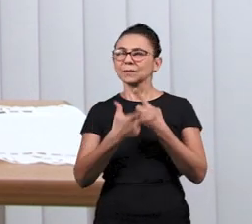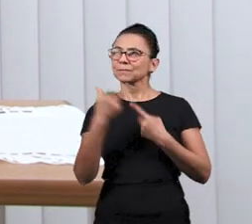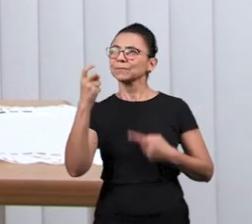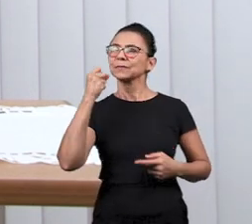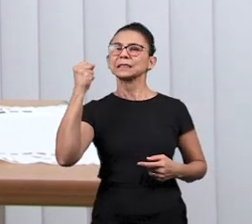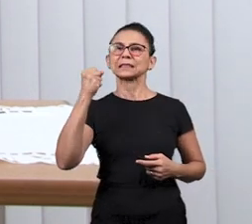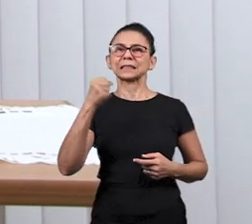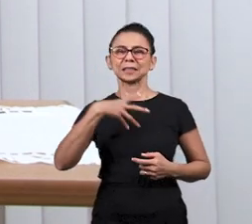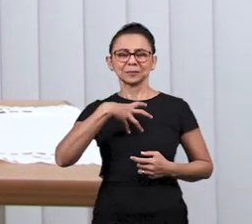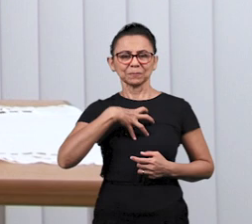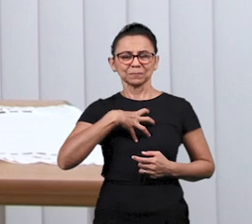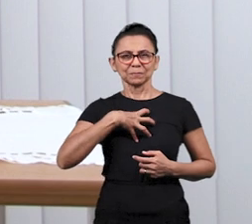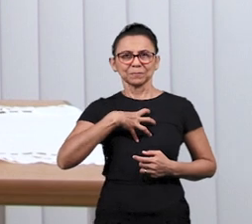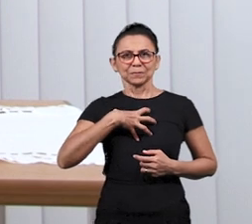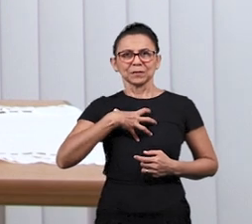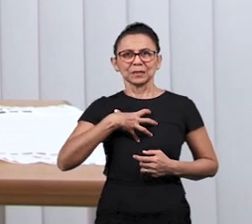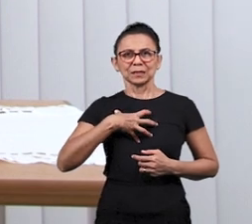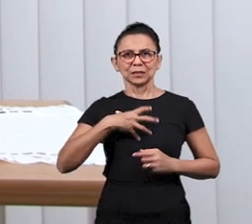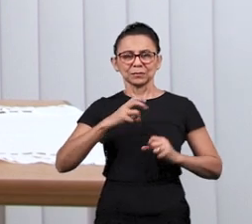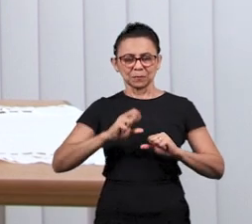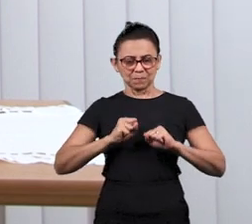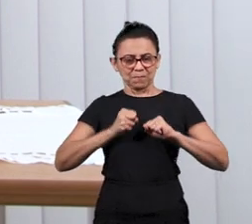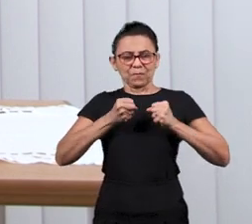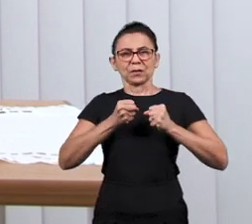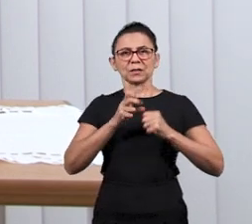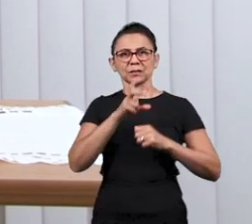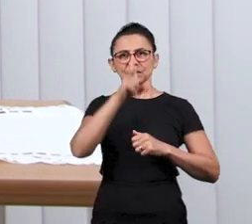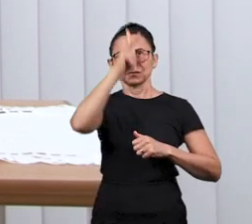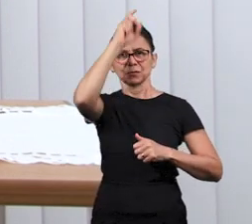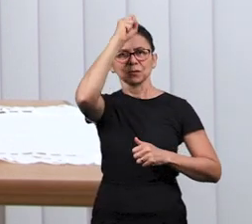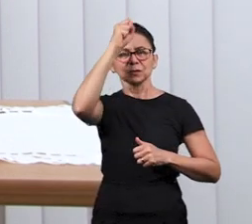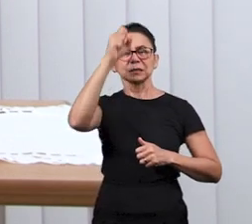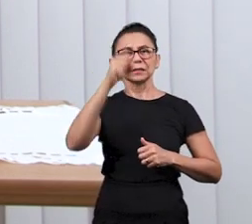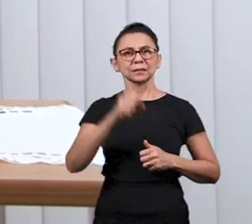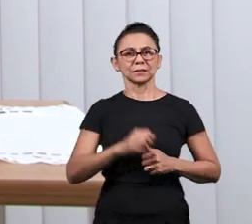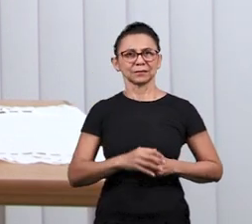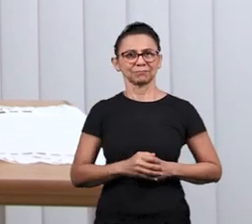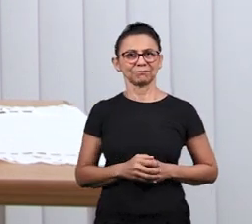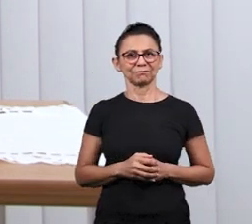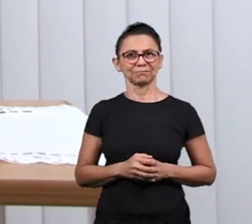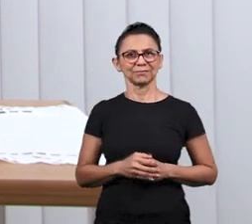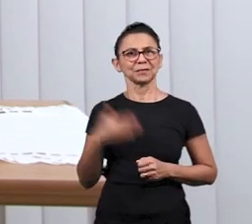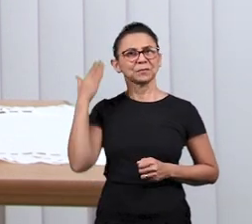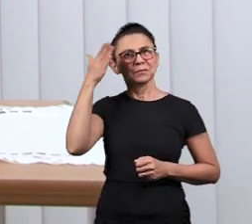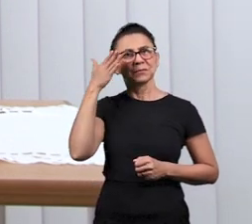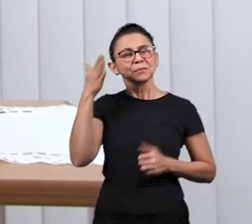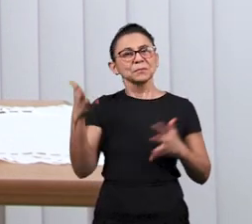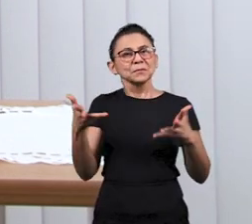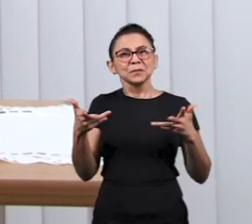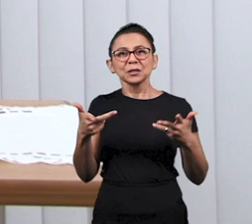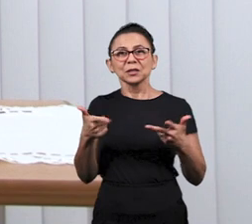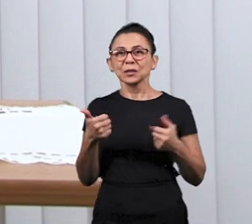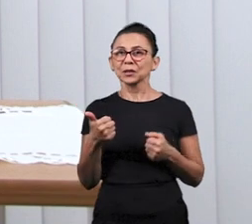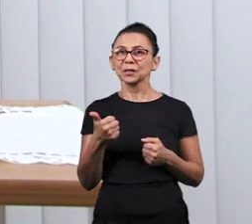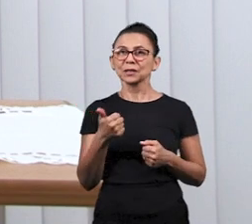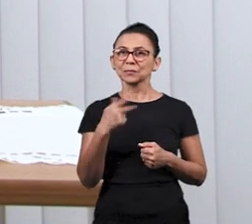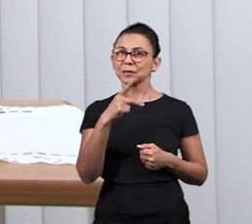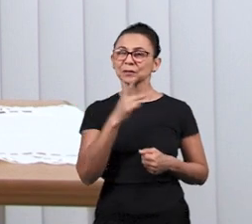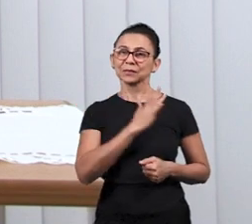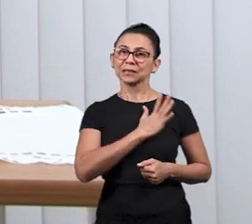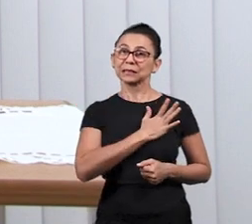Христе, укрепляющем нас. Посмотрите, насколько это чудно для нашего сердца, это